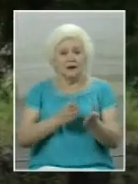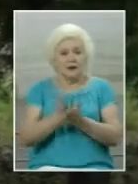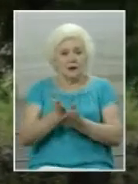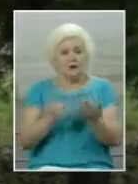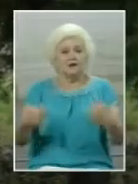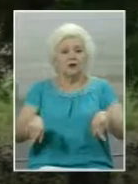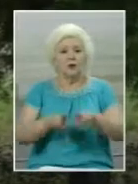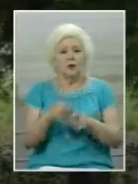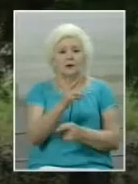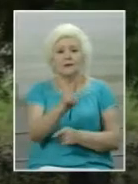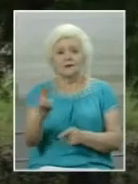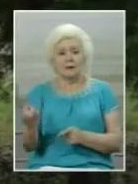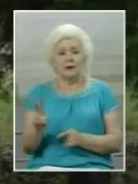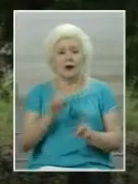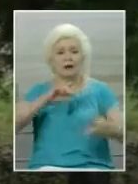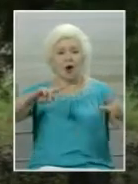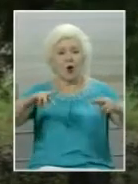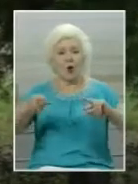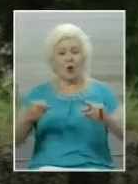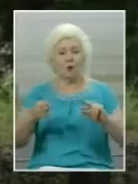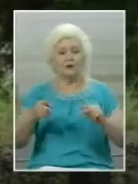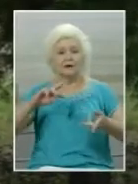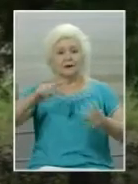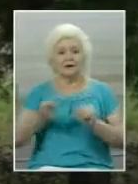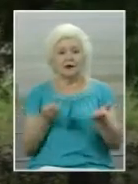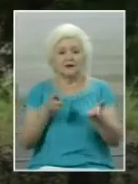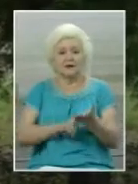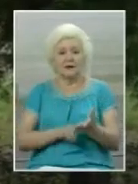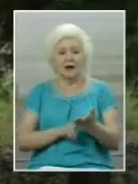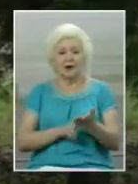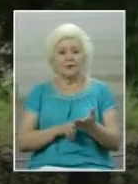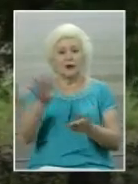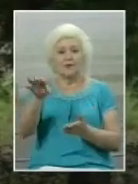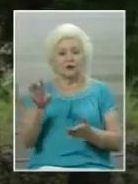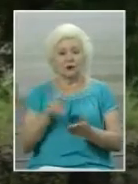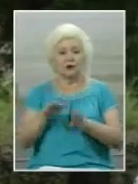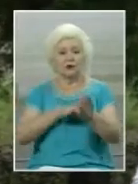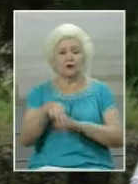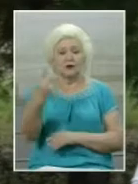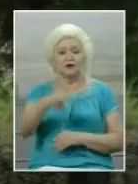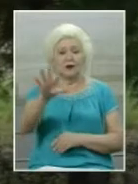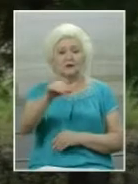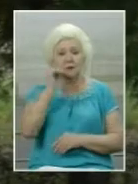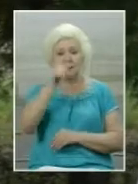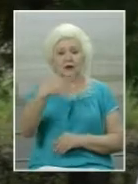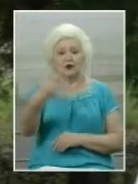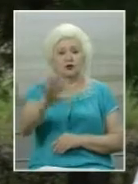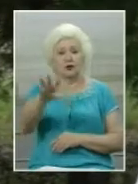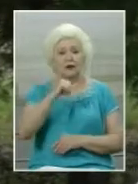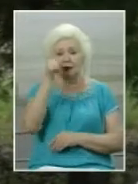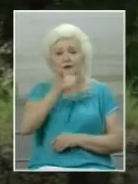як обмін замість вклеювання картки з досягненням 25-річного,